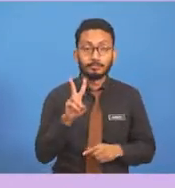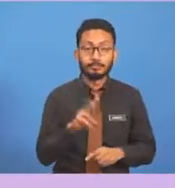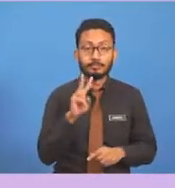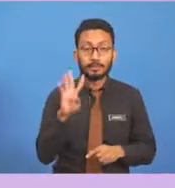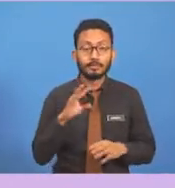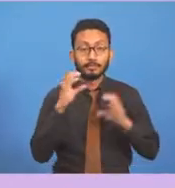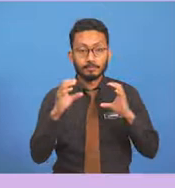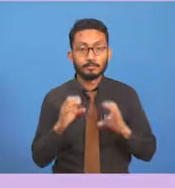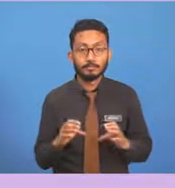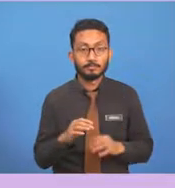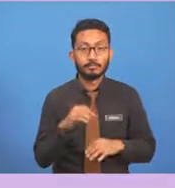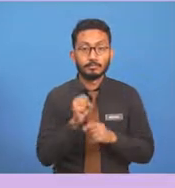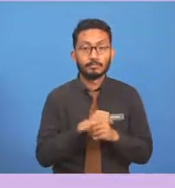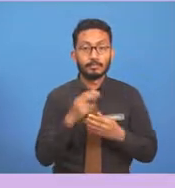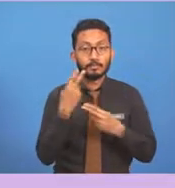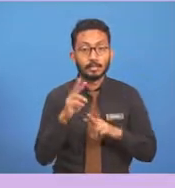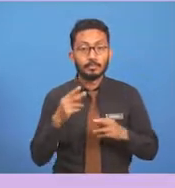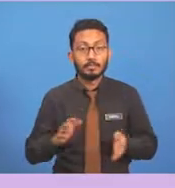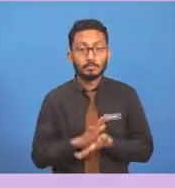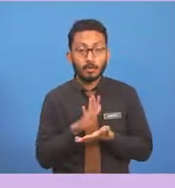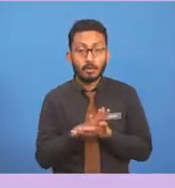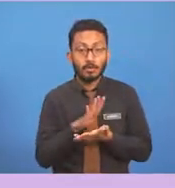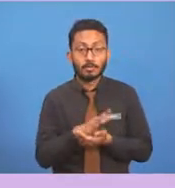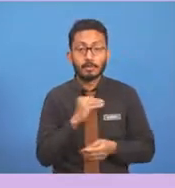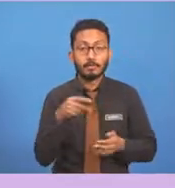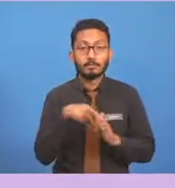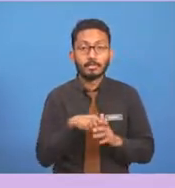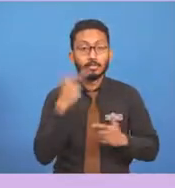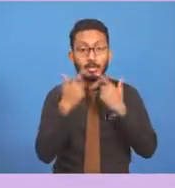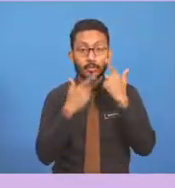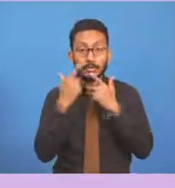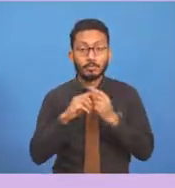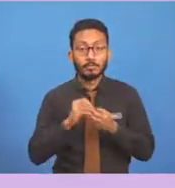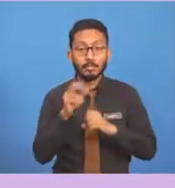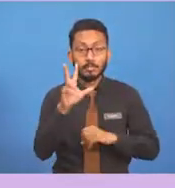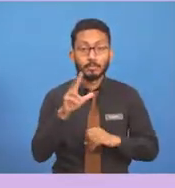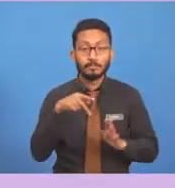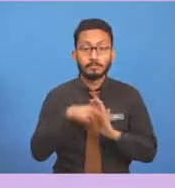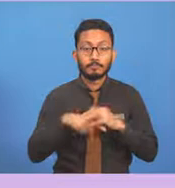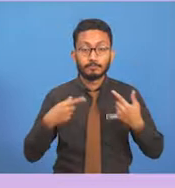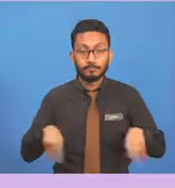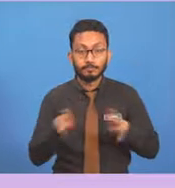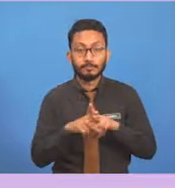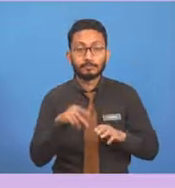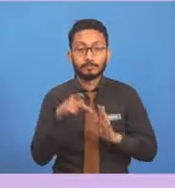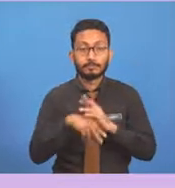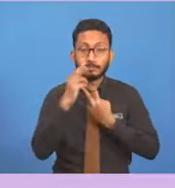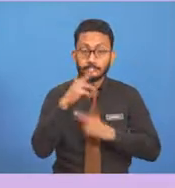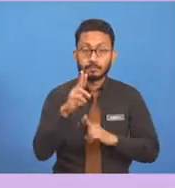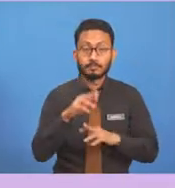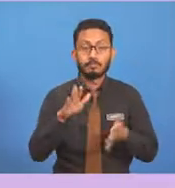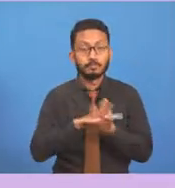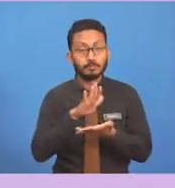menghormati warga sekolah dan pelawat. Ketiga, kepentingan menghormati warga sekolah dan